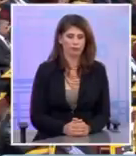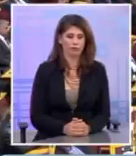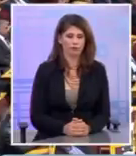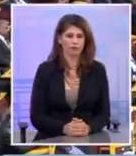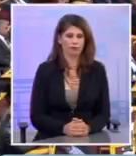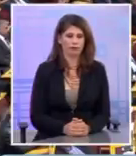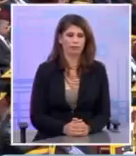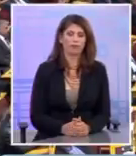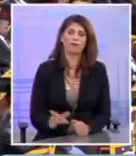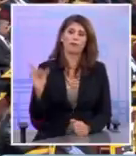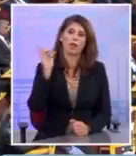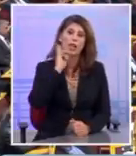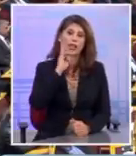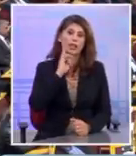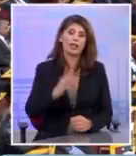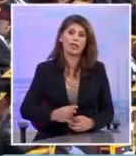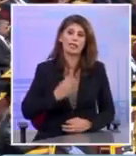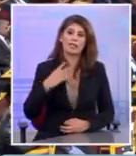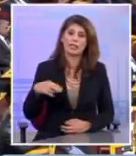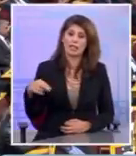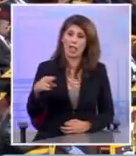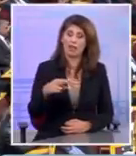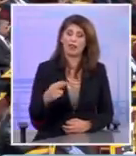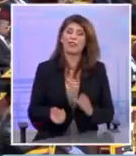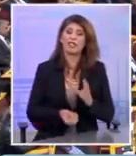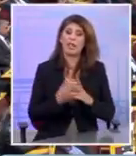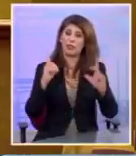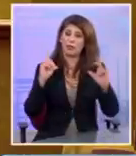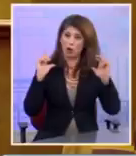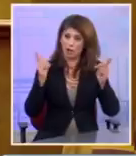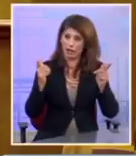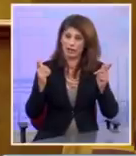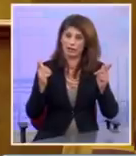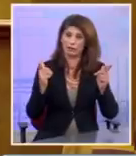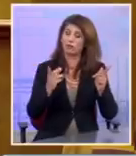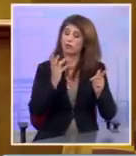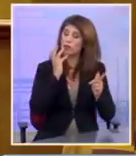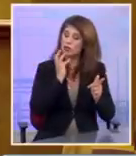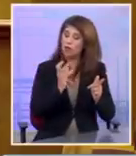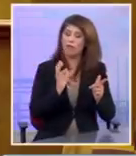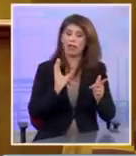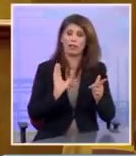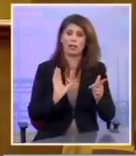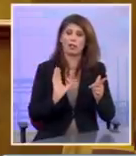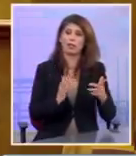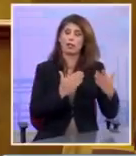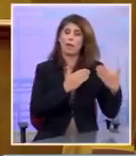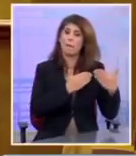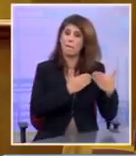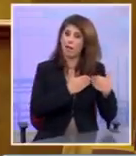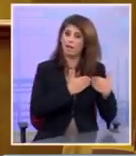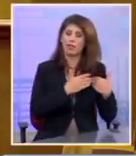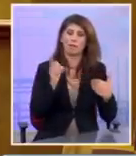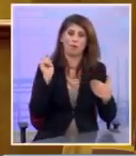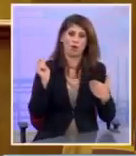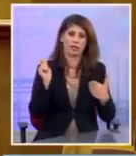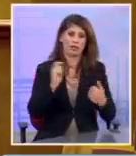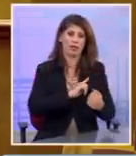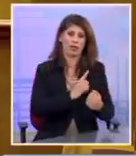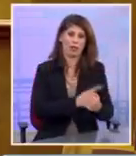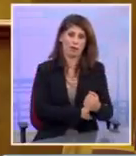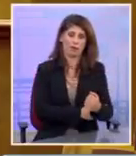Κυρίες και κύριοι συνάδελφοι, η Νέα Δημοκρατία, ως σοβαρή και υπεύθυνη πολιτική